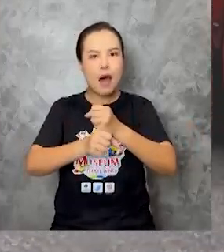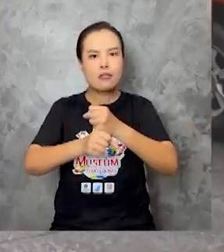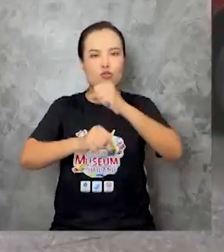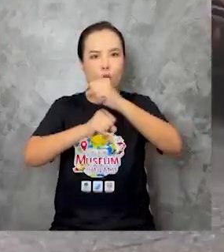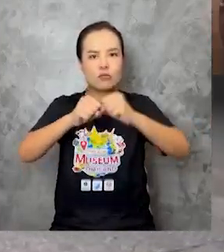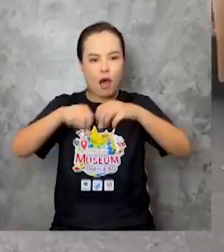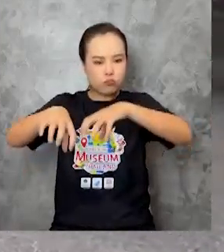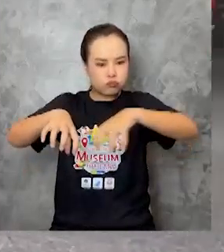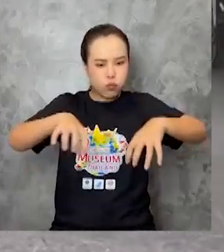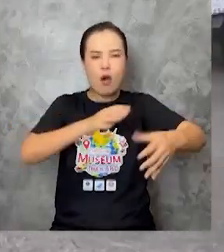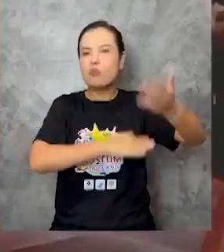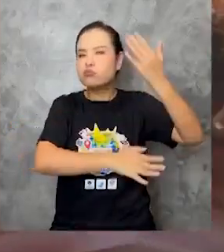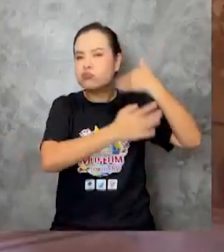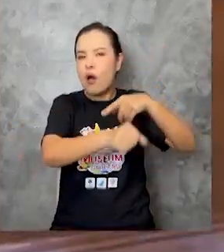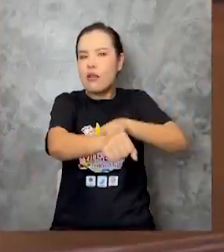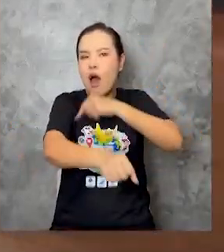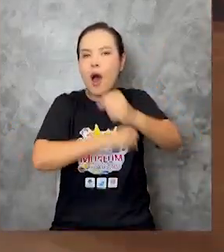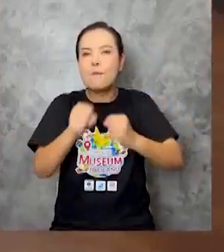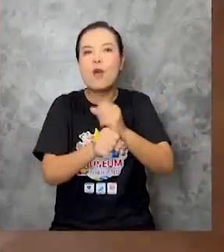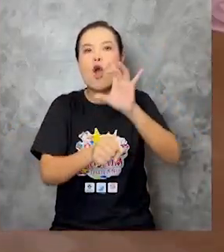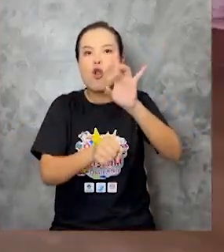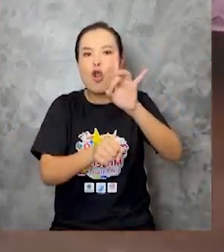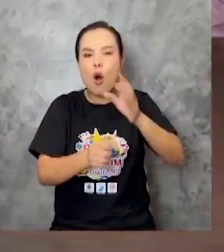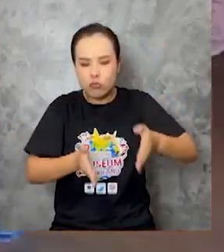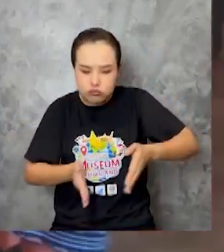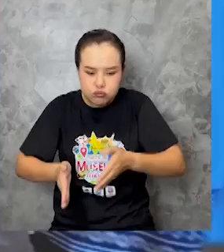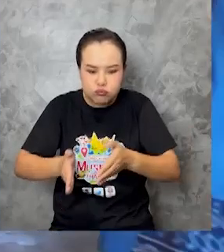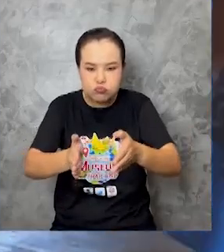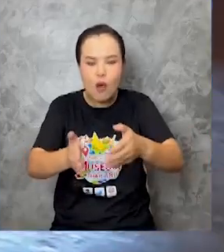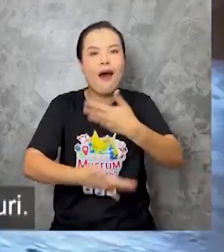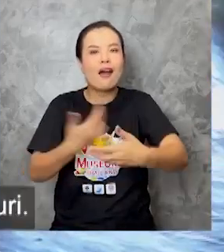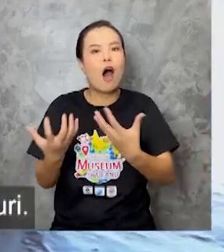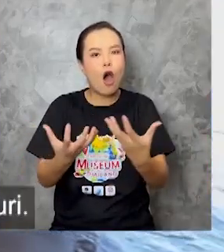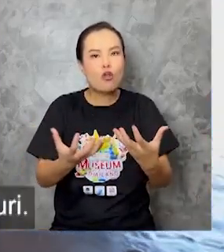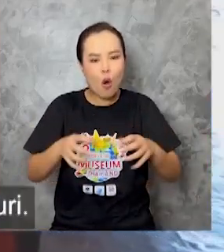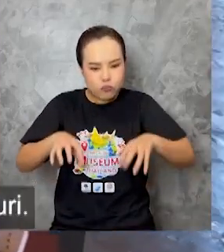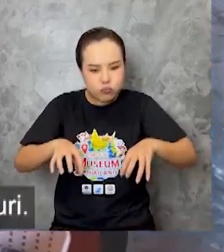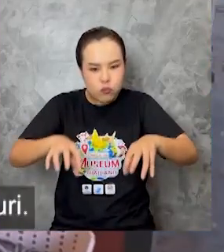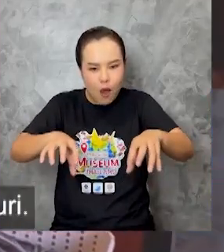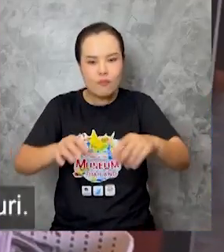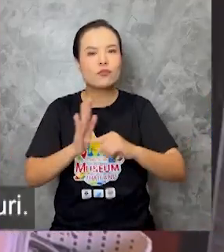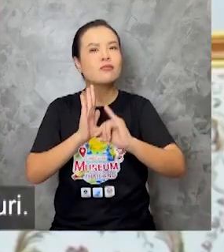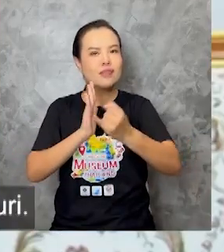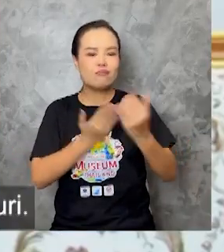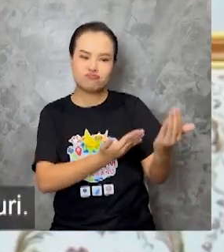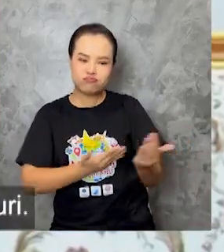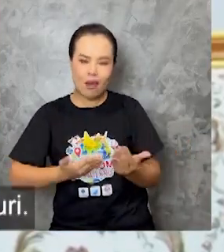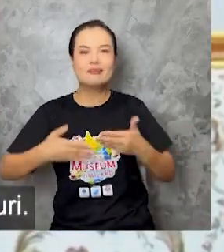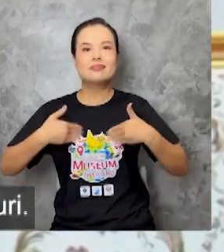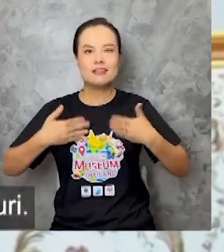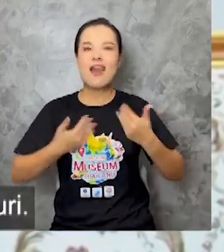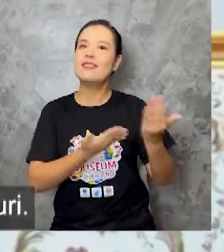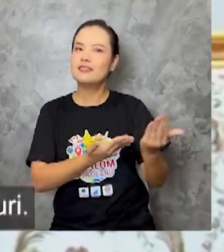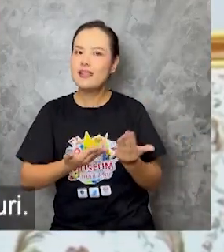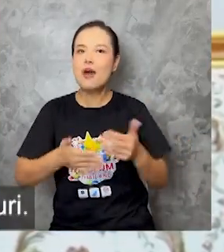ตย์ของการก่อสร้างบ้านร้อยกว่าปีถนนนั้นถือว่าเป็นถนนคนเดินริมน้ำจันทบูรณ์ใครที่สนใจเนี่ยจันทบุรียินดีต้อนรับก็กราบเรียนขอเชิญช